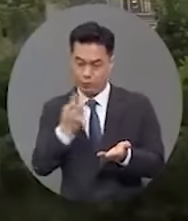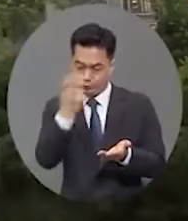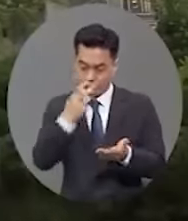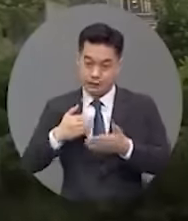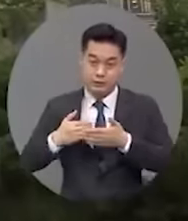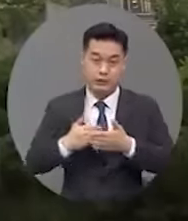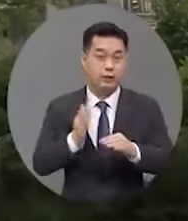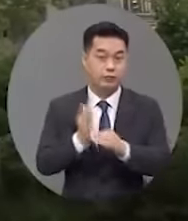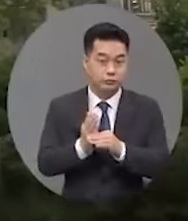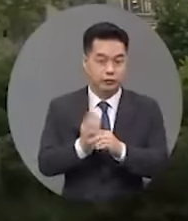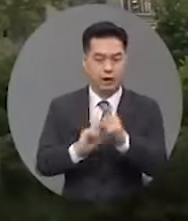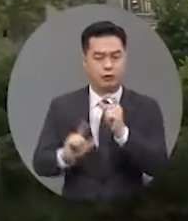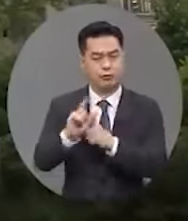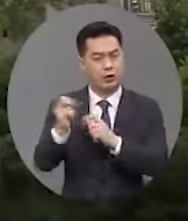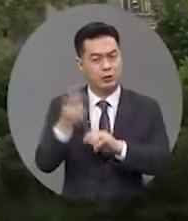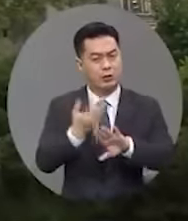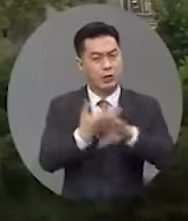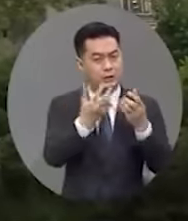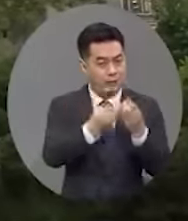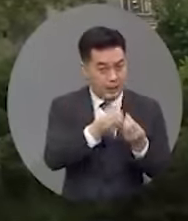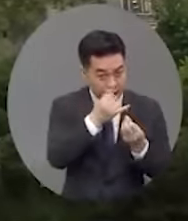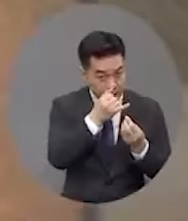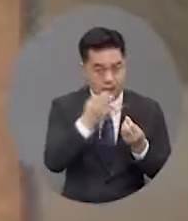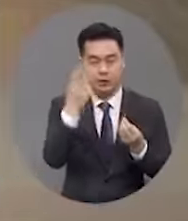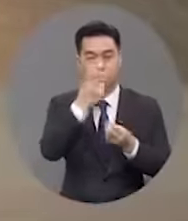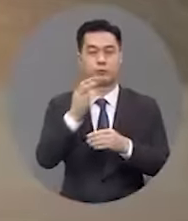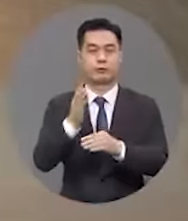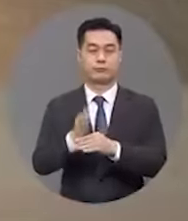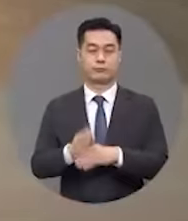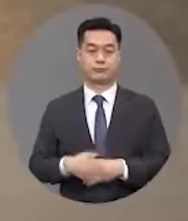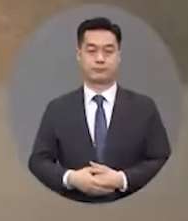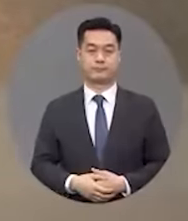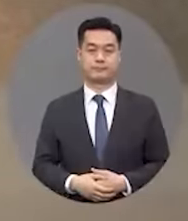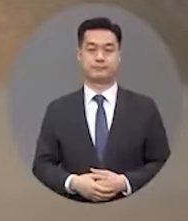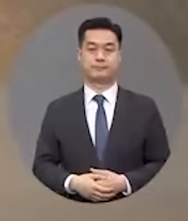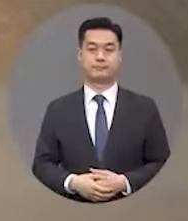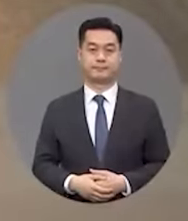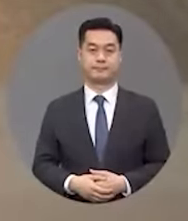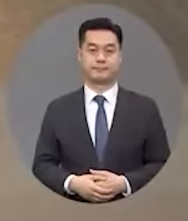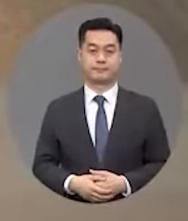가운데 추가 사례가 있는지 조사하고 있습니다. MBC 뉴스 고재민입니다.